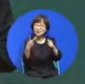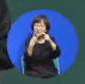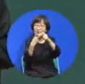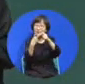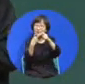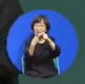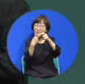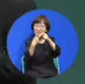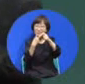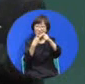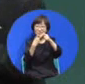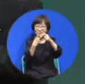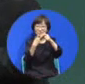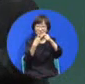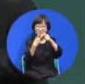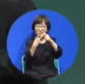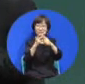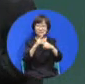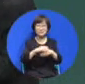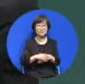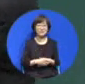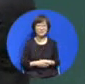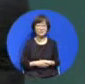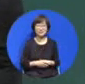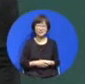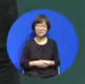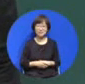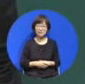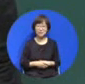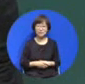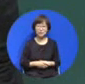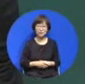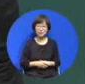the second thing you should do for them? 우리 렘넌트들에게